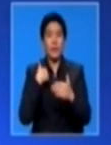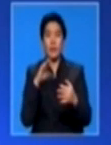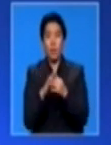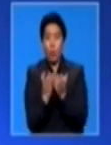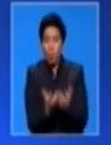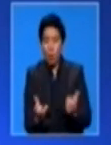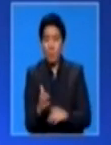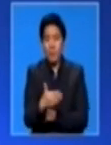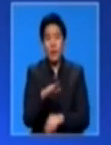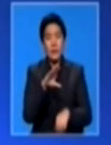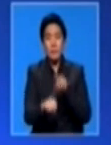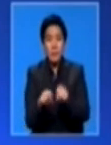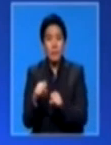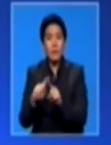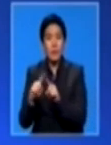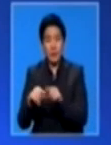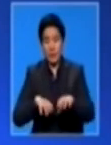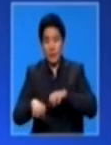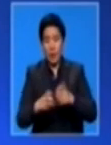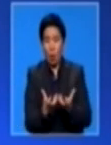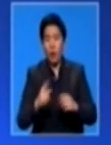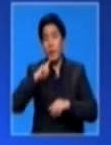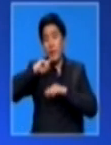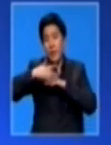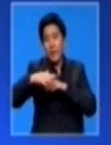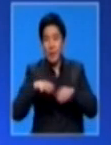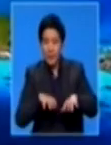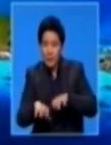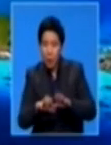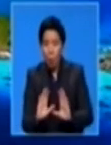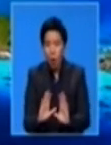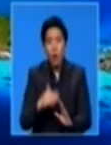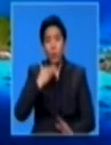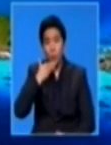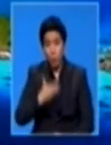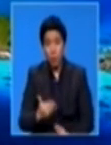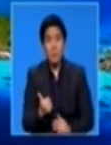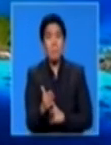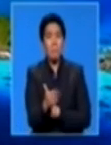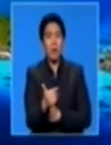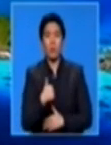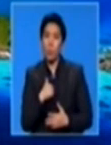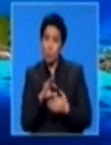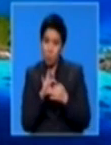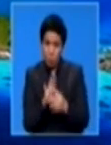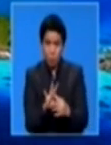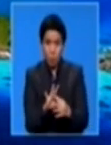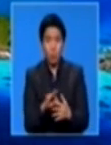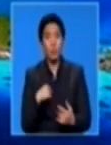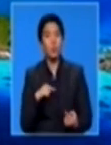มงและการบริหารจัดการทรัพยากรทางทะเลเป็นต้นนะครับเรื่องประมงนี้ผมเป็นกังวลนะครับเรื่อง